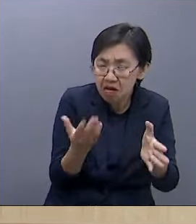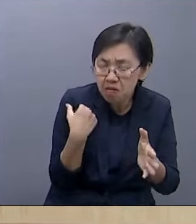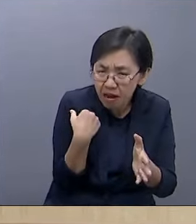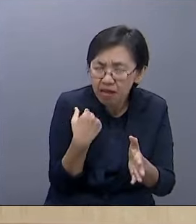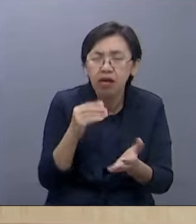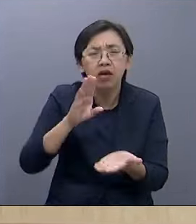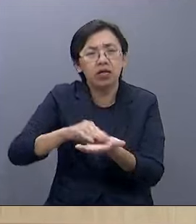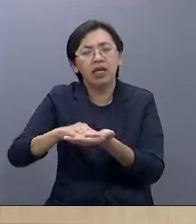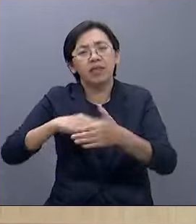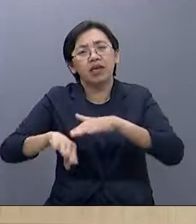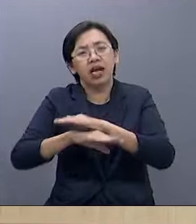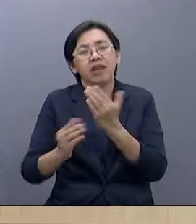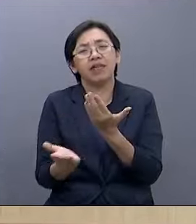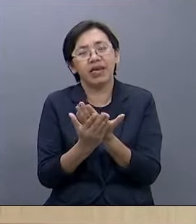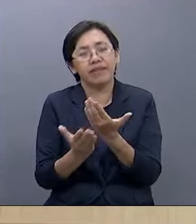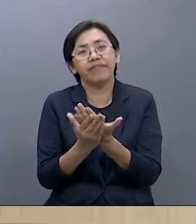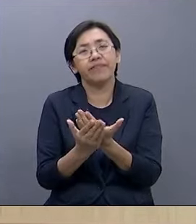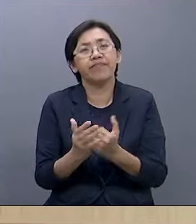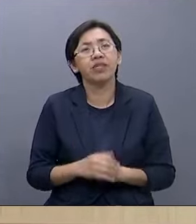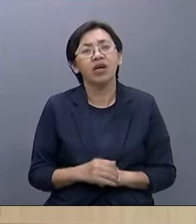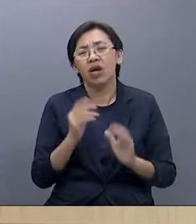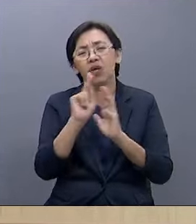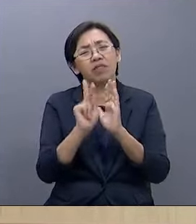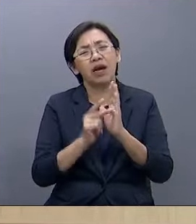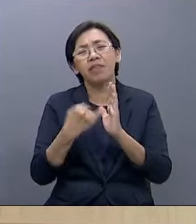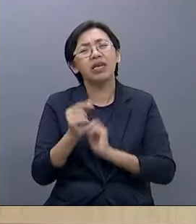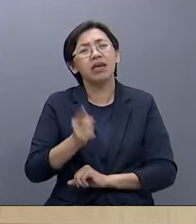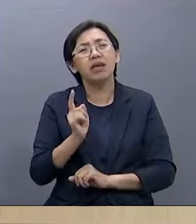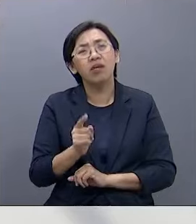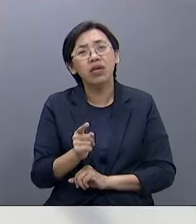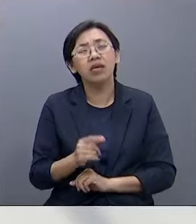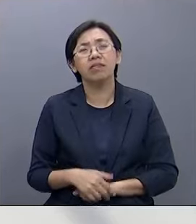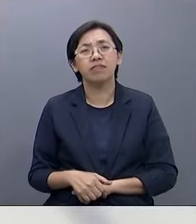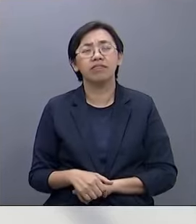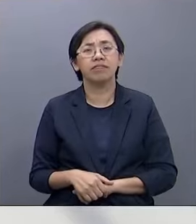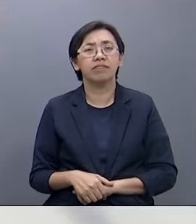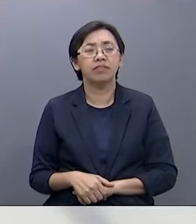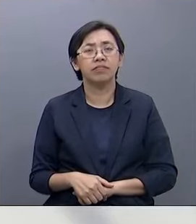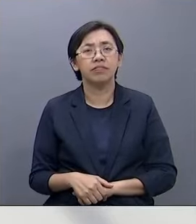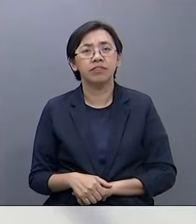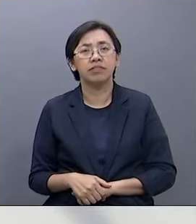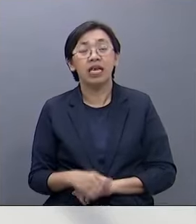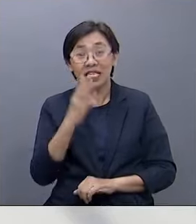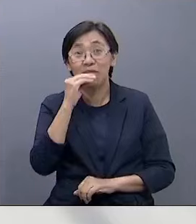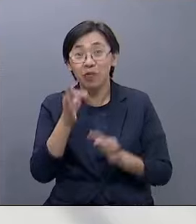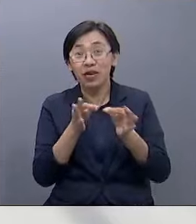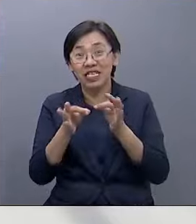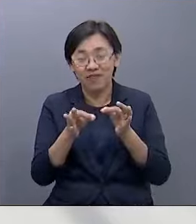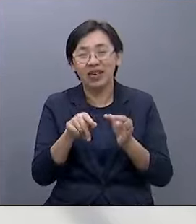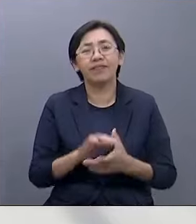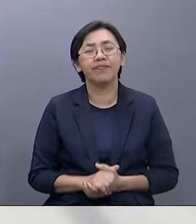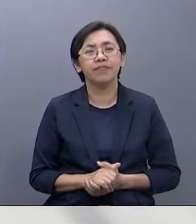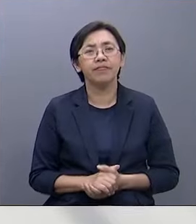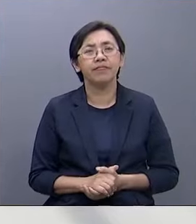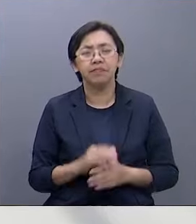หาหลักฐานตรงนี้มาสนับสนุนซึ่งมันผิดกฎหมายแน่นอนที่ไอสิ่งที่ผมพูดตอนหลังเนี่ยแต่อย่างที่เคยได้คุยกับผู้สังเกตการณ์การ